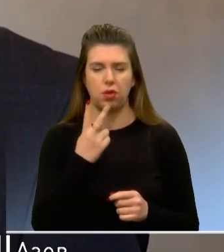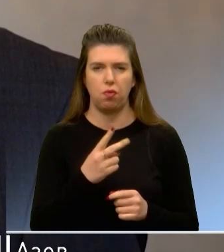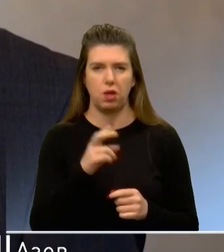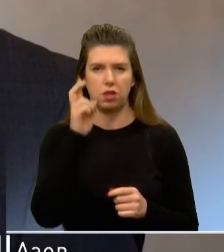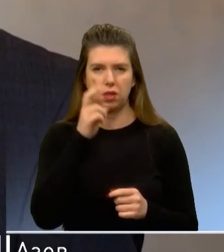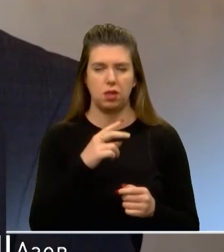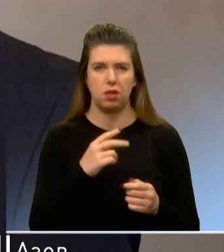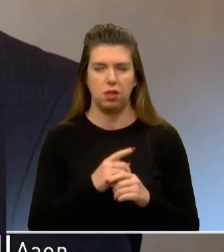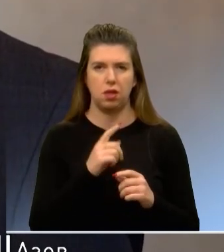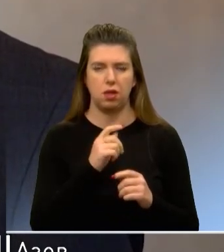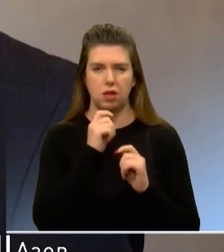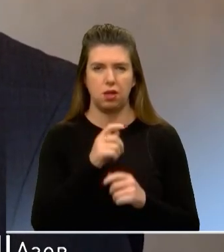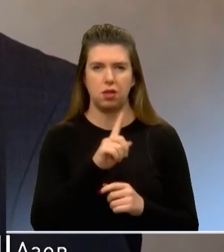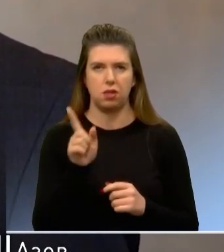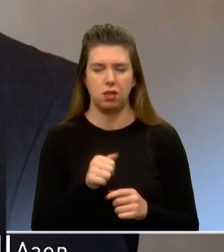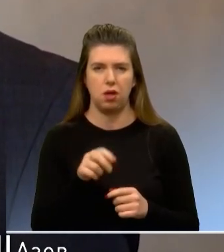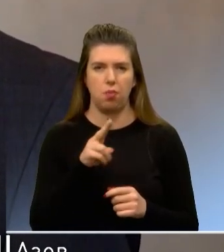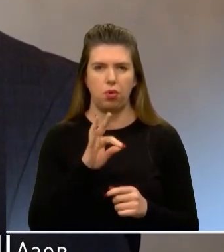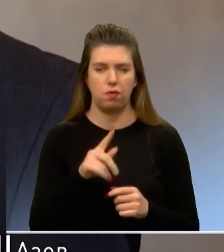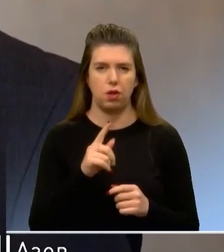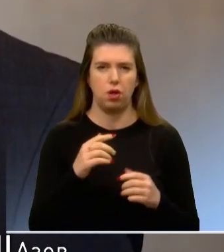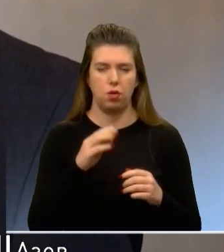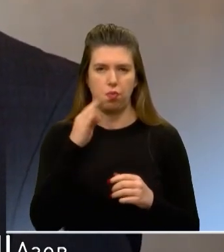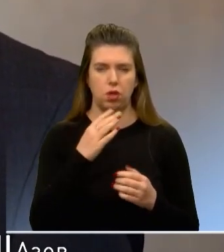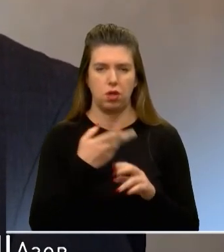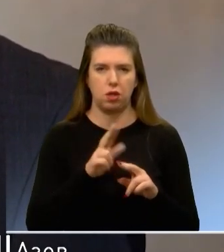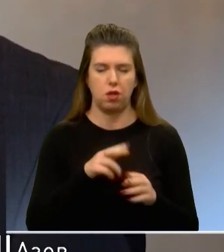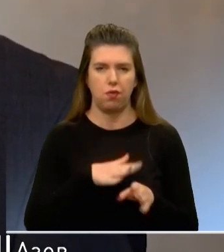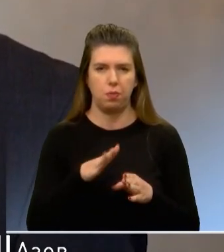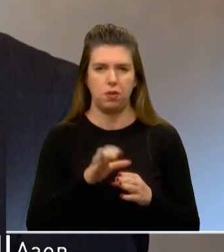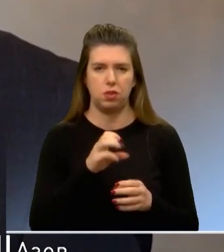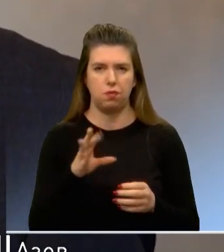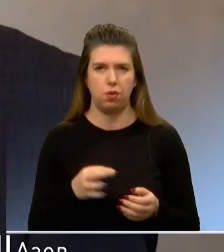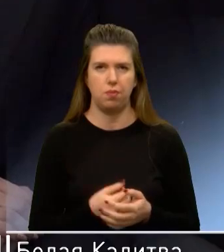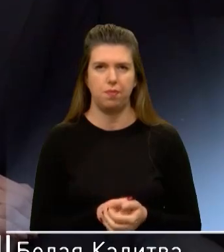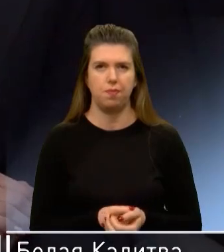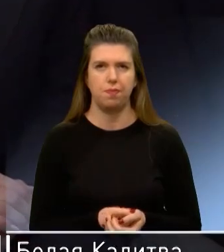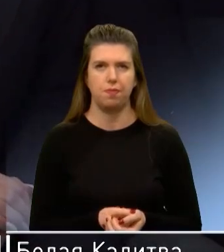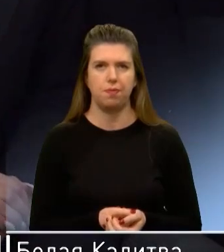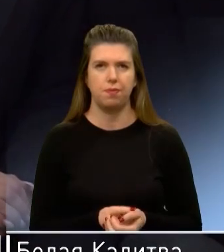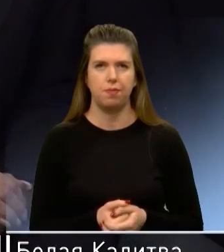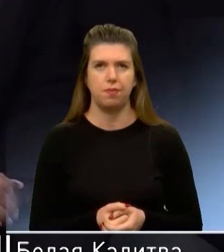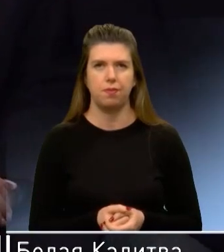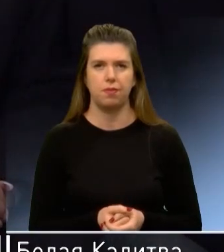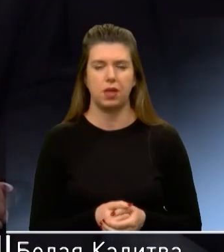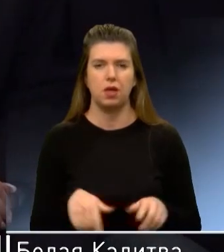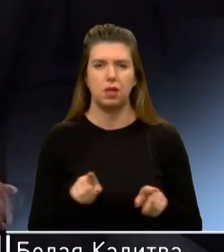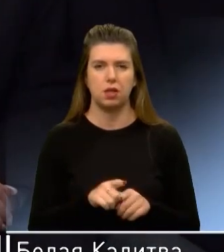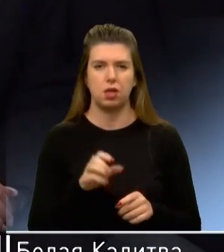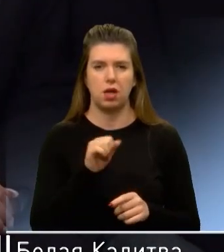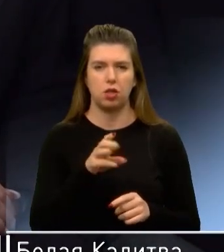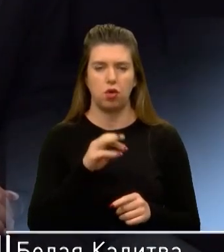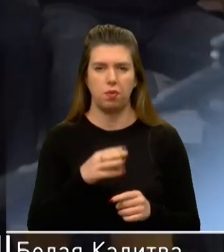государственными наградами за подвиг и мужество которое совершали в ходе специальной военной операции также Вадим